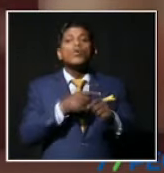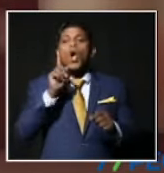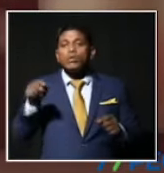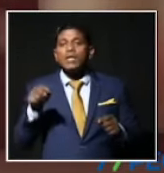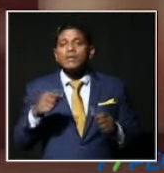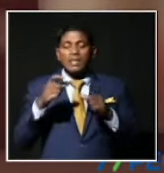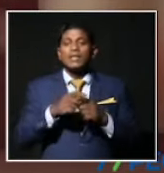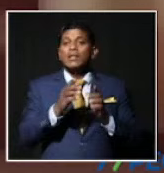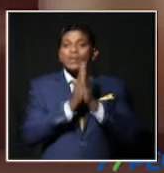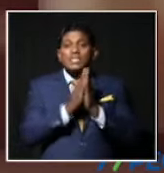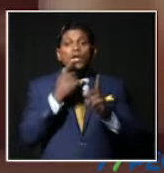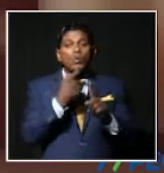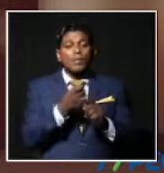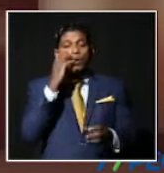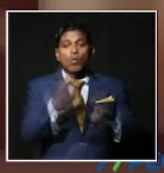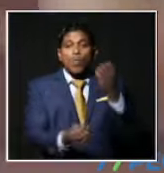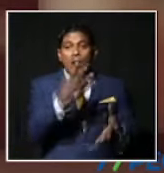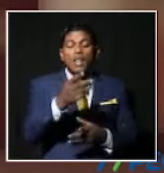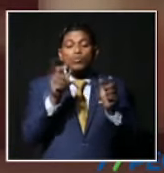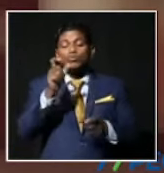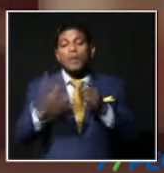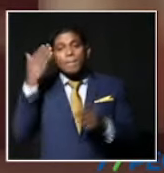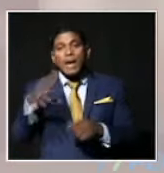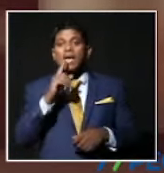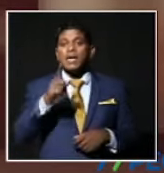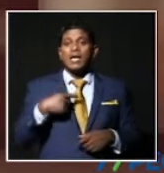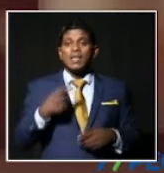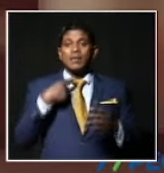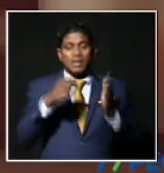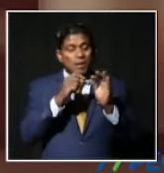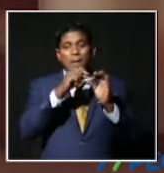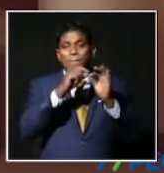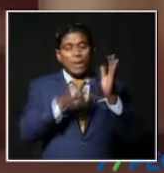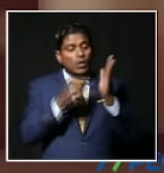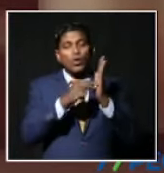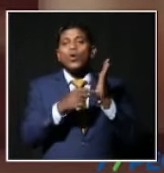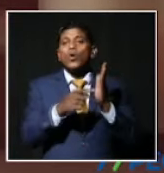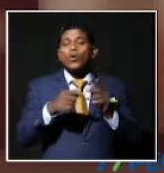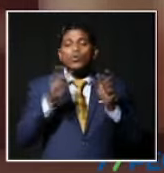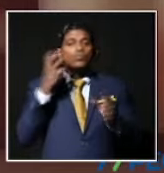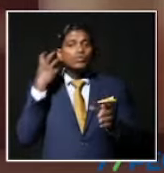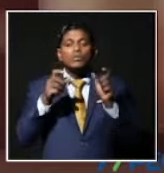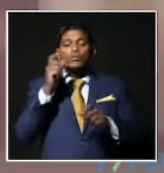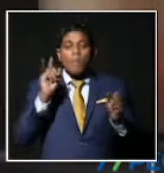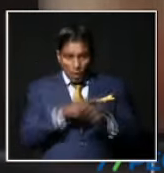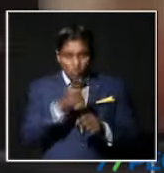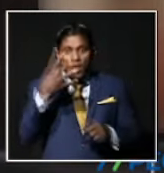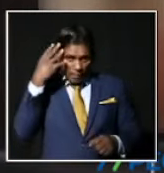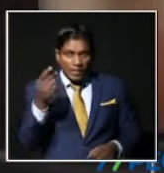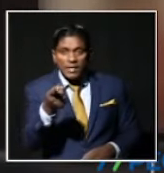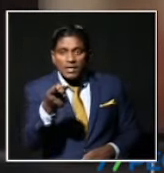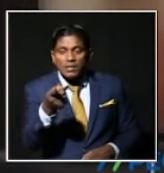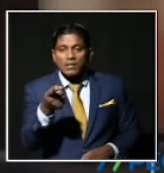දලදා මාලිගාවට බෝම්බ ගහලා අහිංසක මිනිස්සු මරලා අර කාත්තන් කුඩියේ මුස්ලිම් මිනිස්සු මරපු ඔක්කොම තමුන්නාන්සේ අනුමතයි. ඒ ඔක්කොම අනුමතයි.